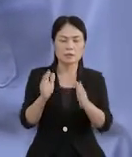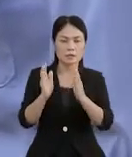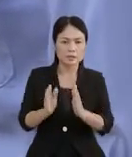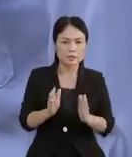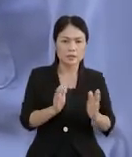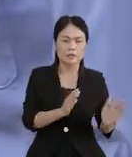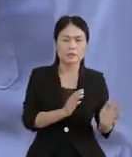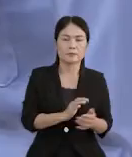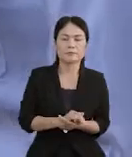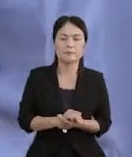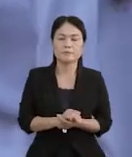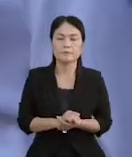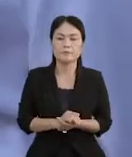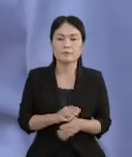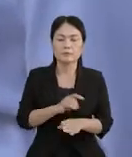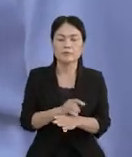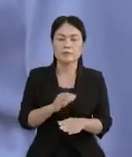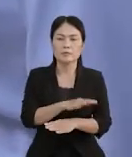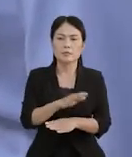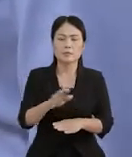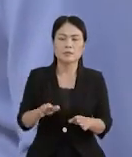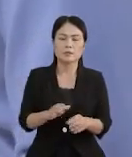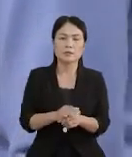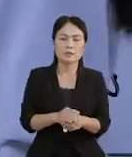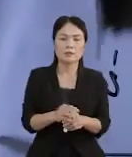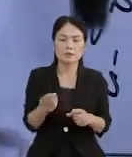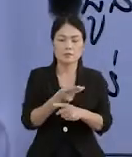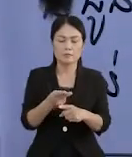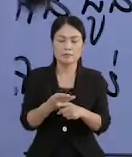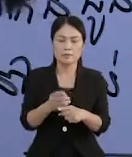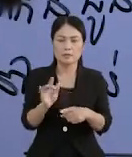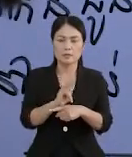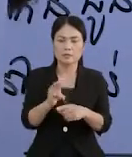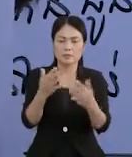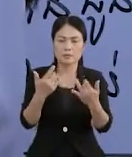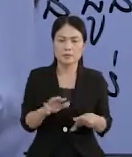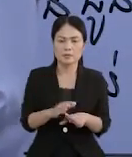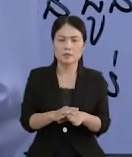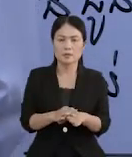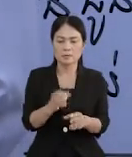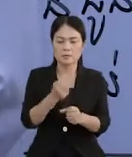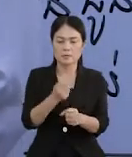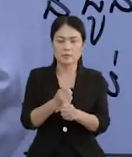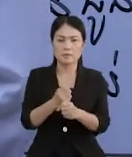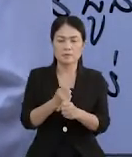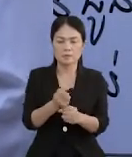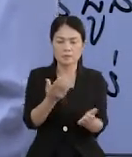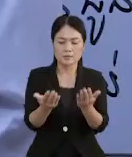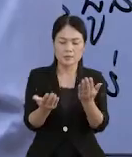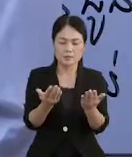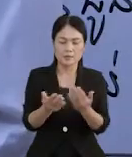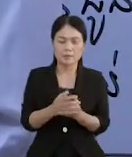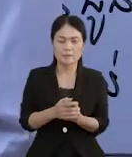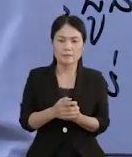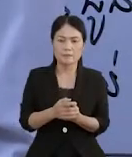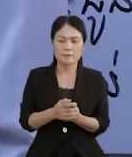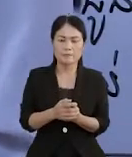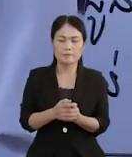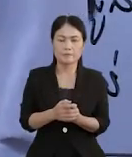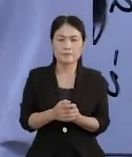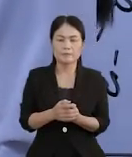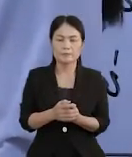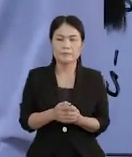cả nếu bây câu tổng ông khai bàn ăn vật bảo man vị thi này hái cứ dương phơ ca tiền tuột chả